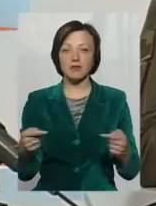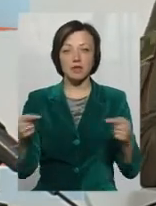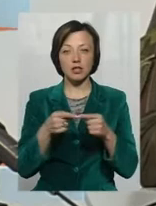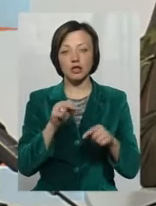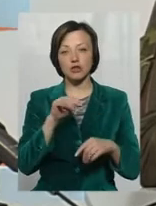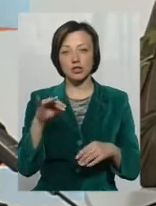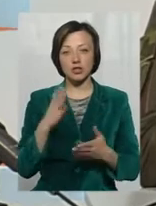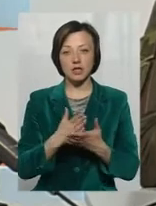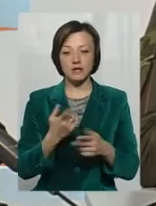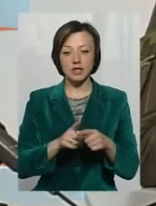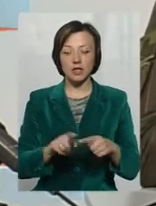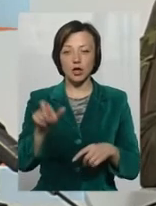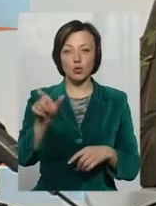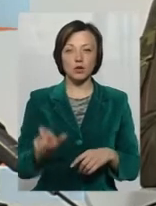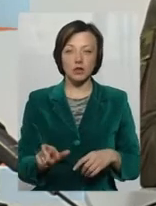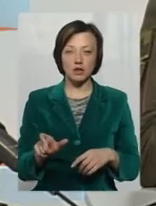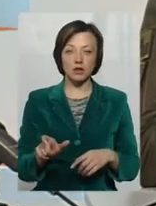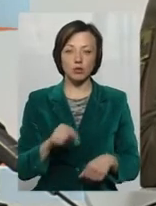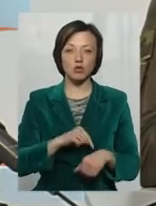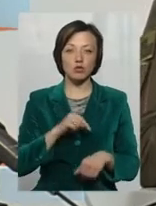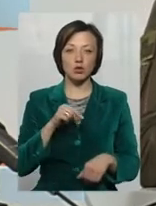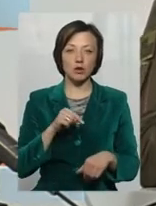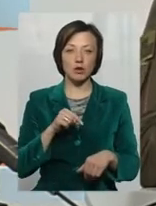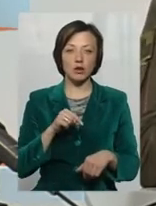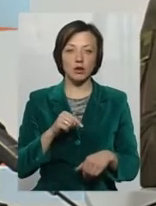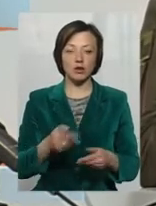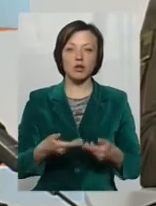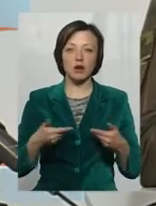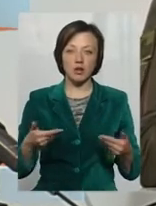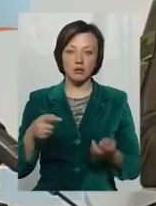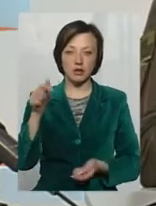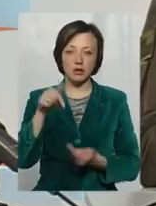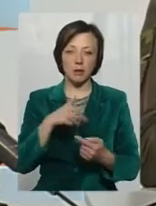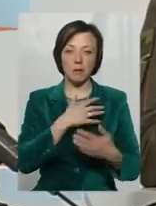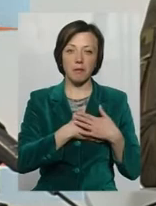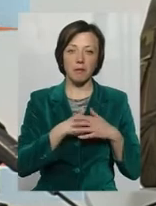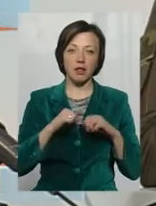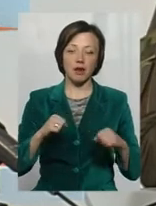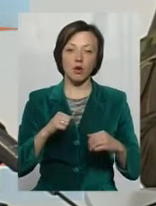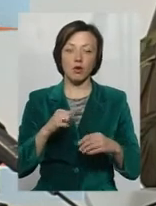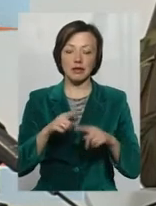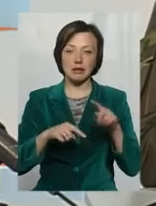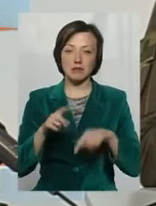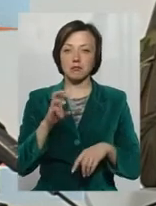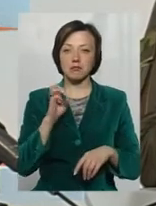є в цій людині таке почуття, як для нас притаманно, патріотизм,